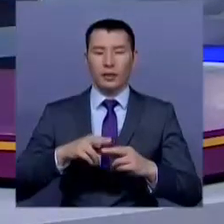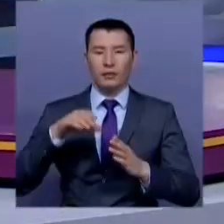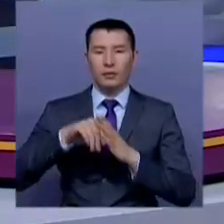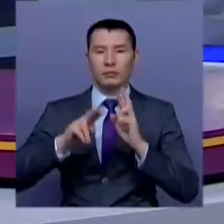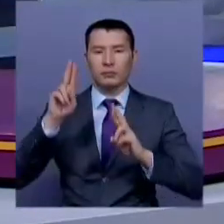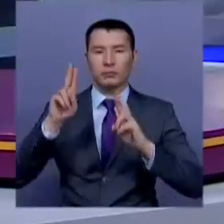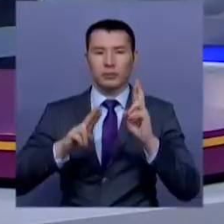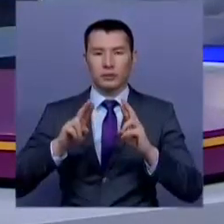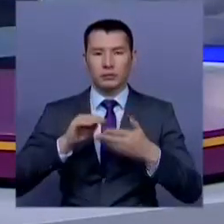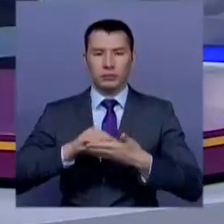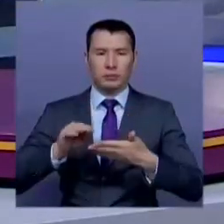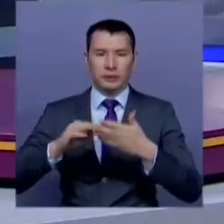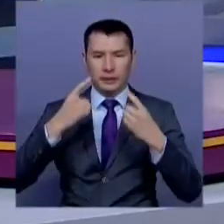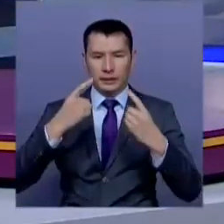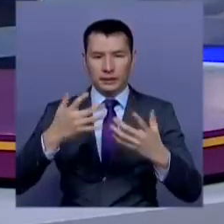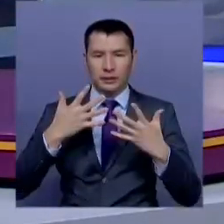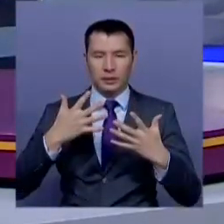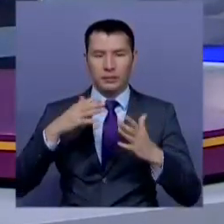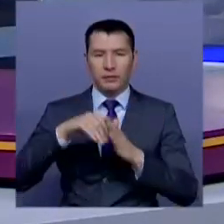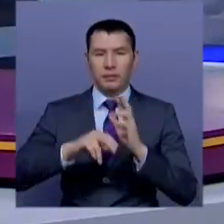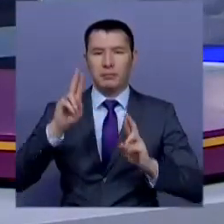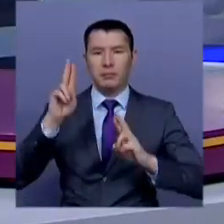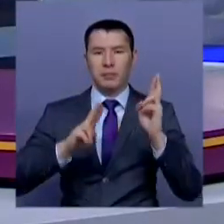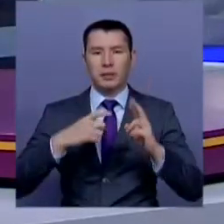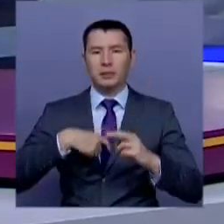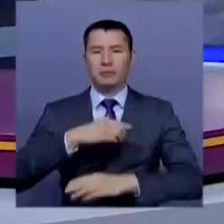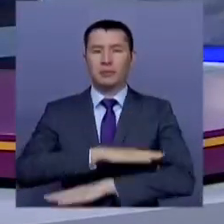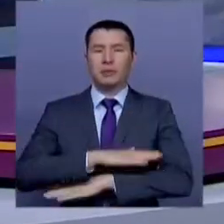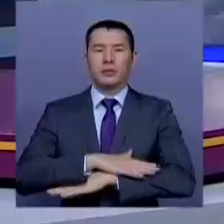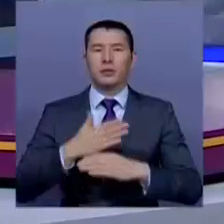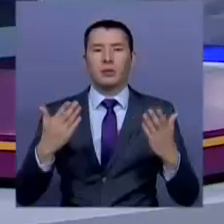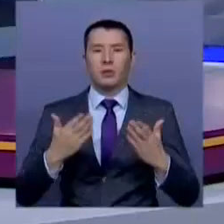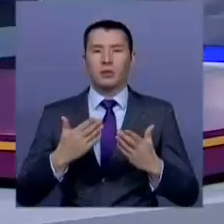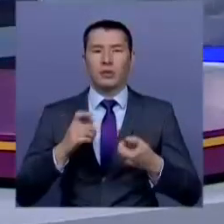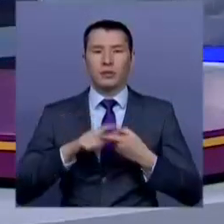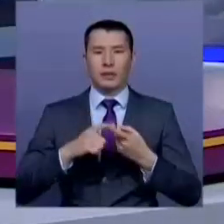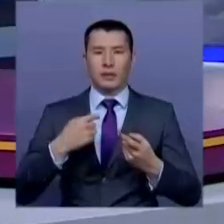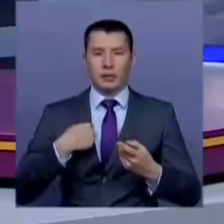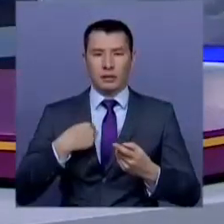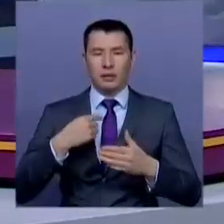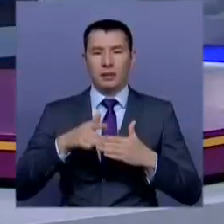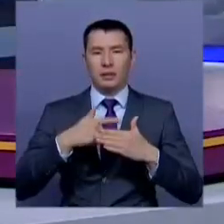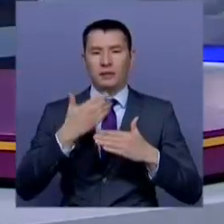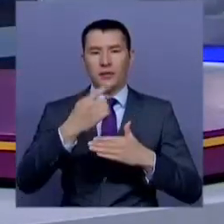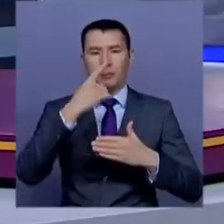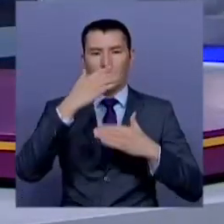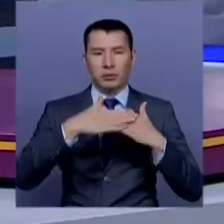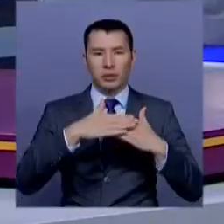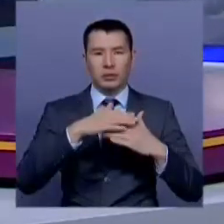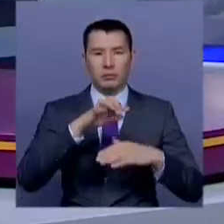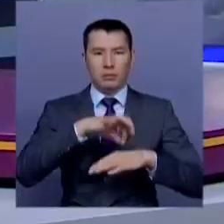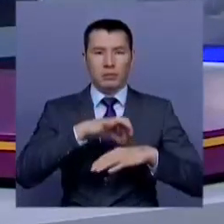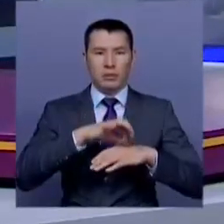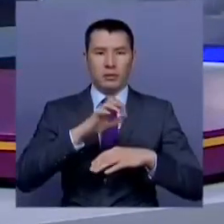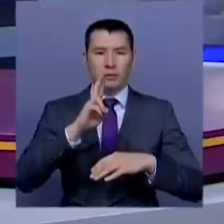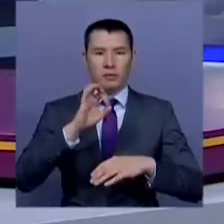черным по белому прописаны основные правила поведения и действия на тот случай, если вы или ваши близкие заболели COVID-19.